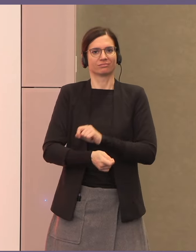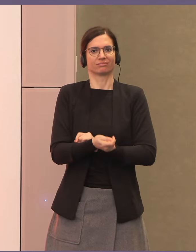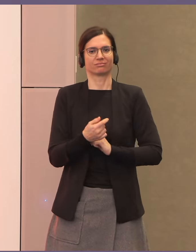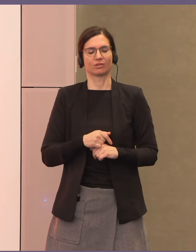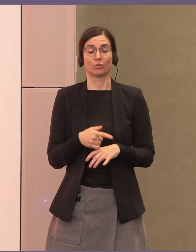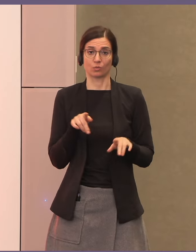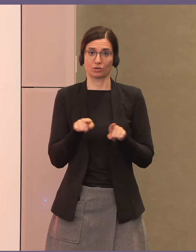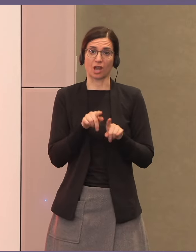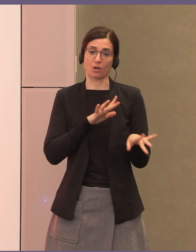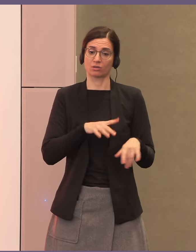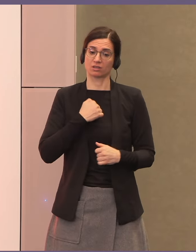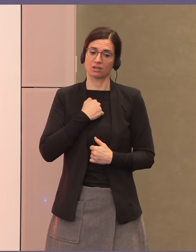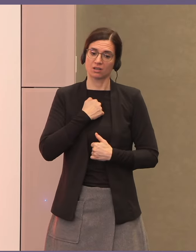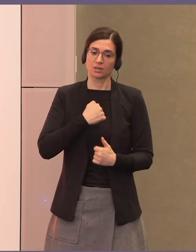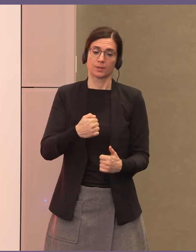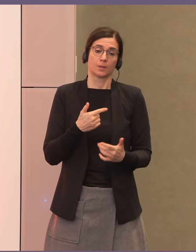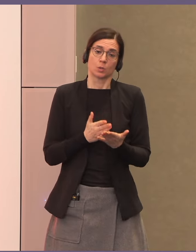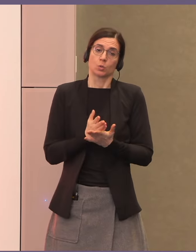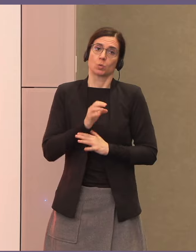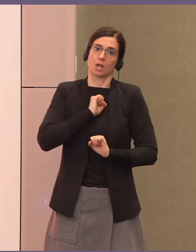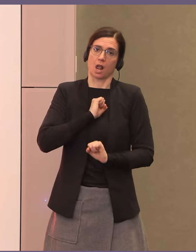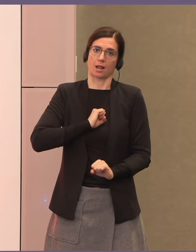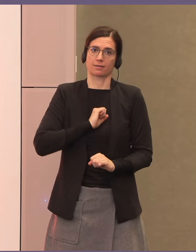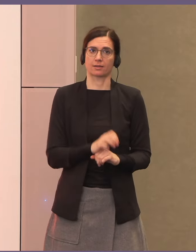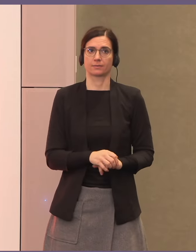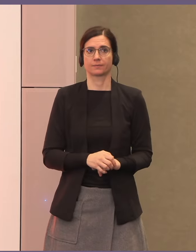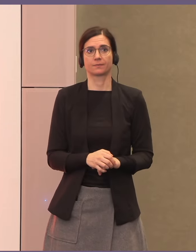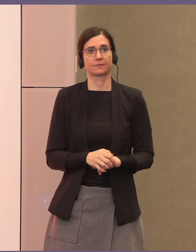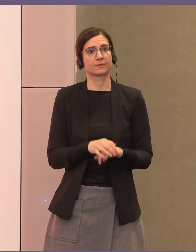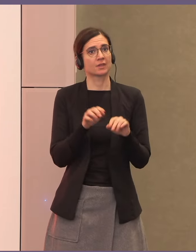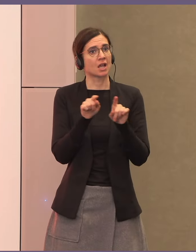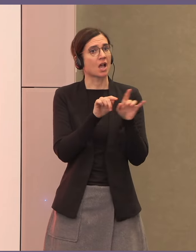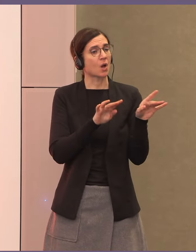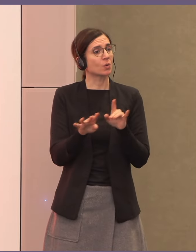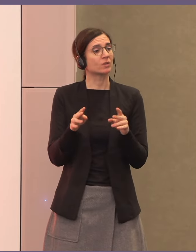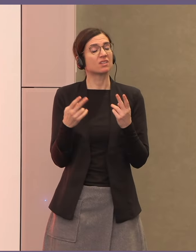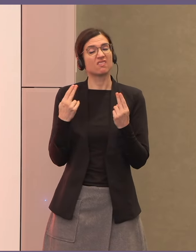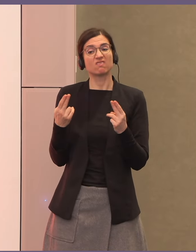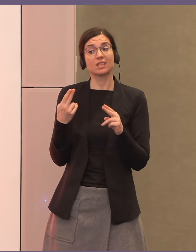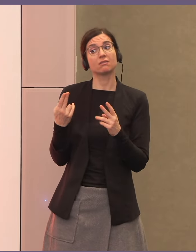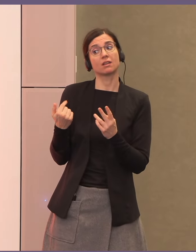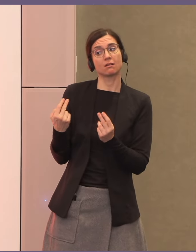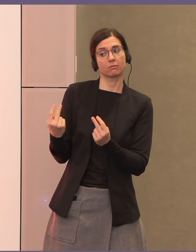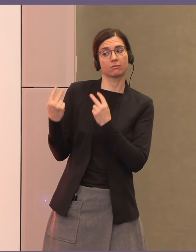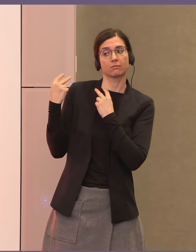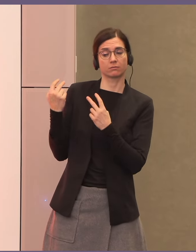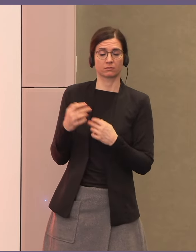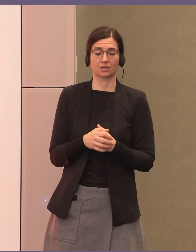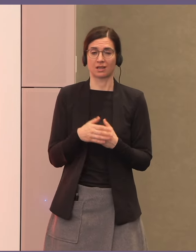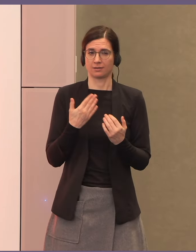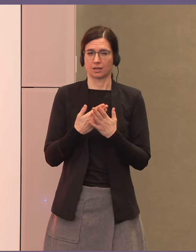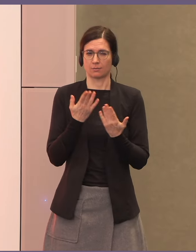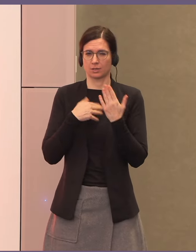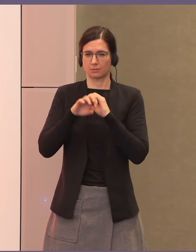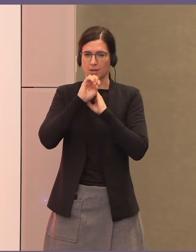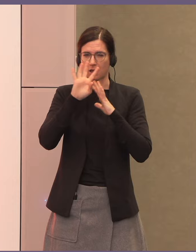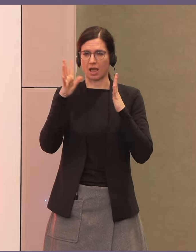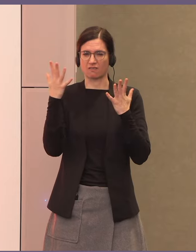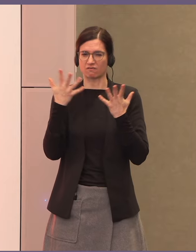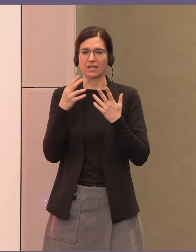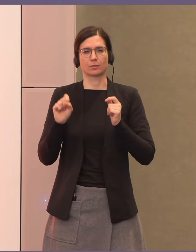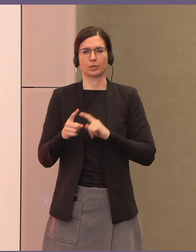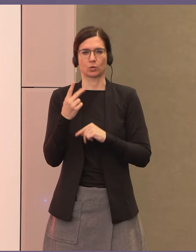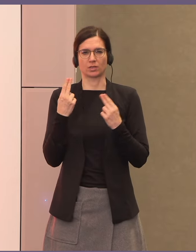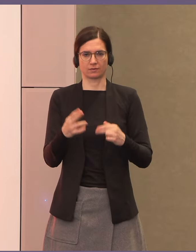betrachten, denn erst im Rückblick sind sie manchmal in ihrer Bedeutung erst tatsächlich sichtbar. Aber beginnen wir noch einmal mit